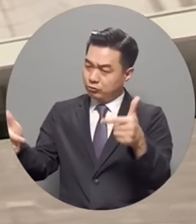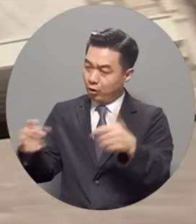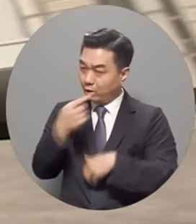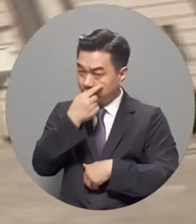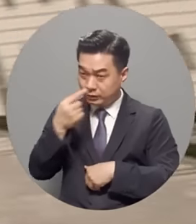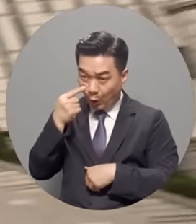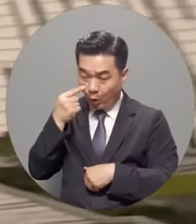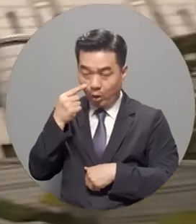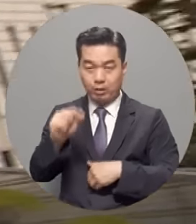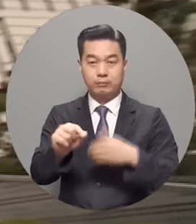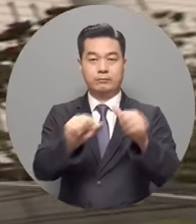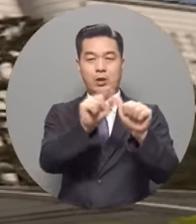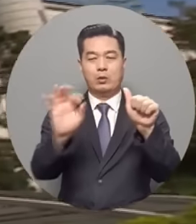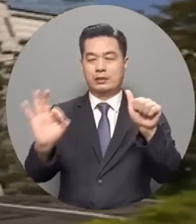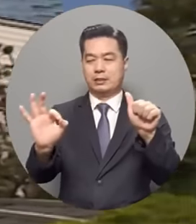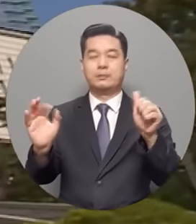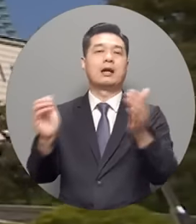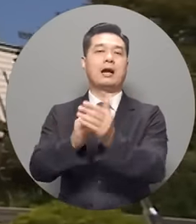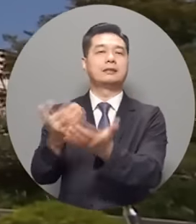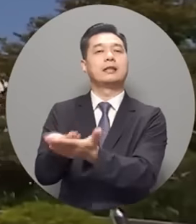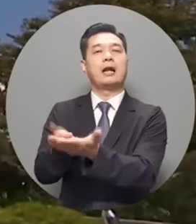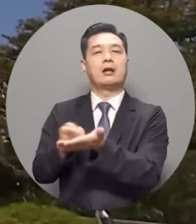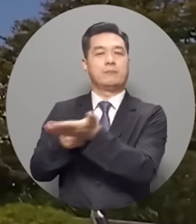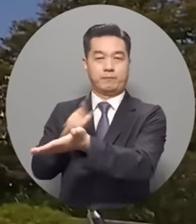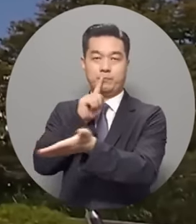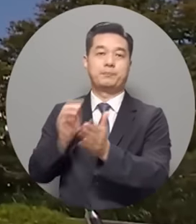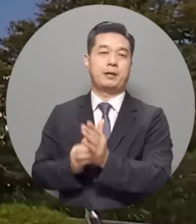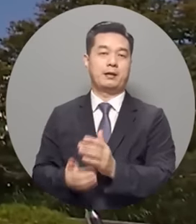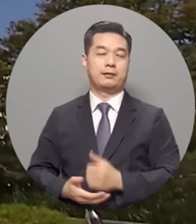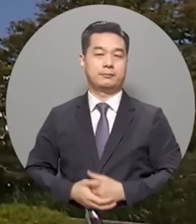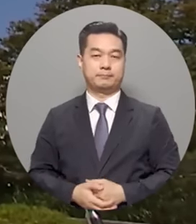10일까지 제출해 달라고 요구했습니다 MBC 뉴스 박수 있니다